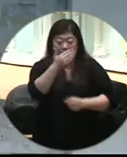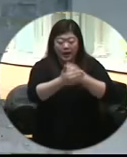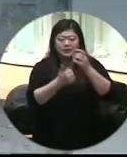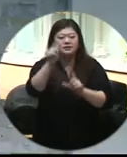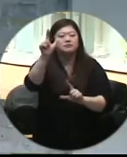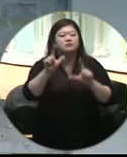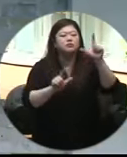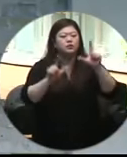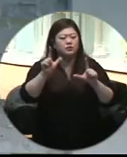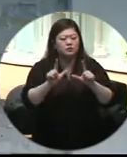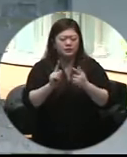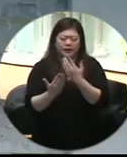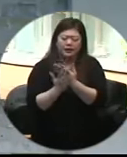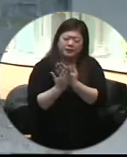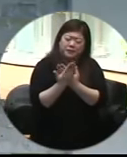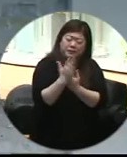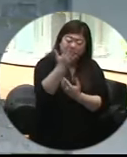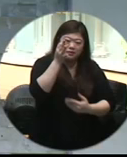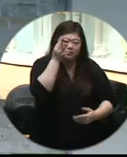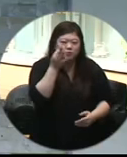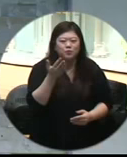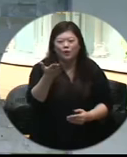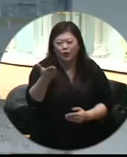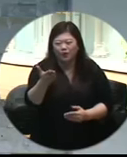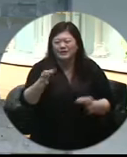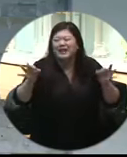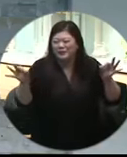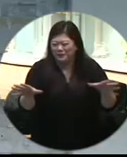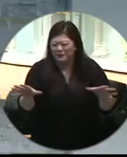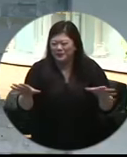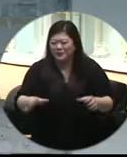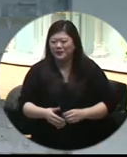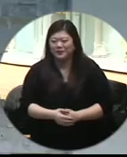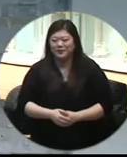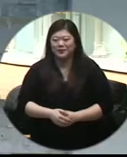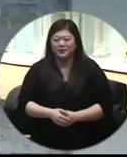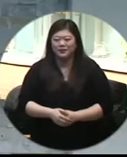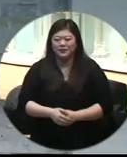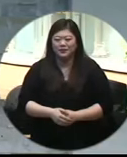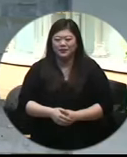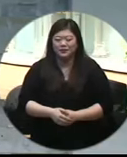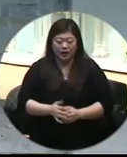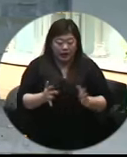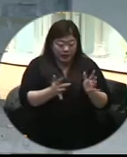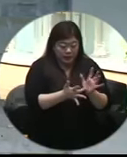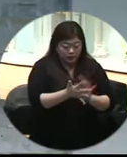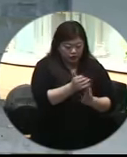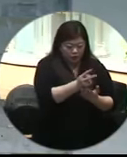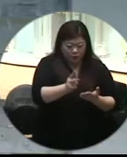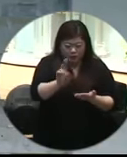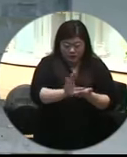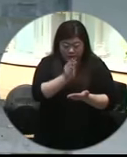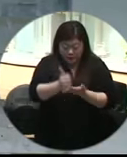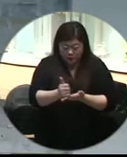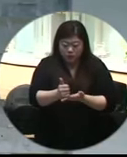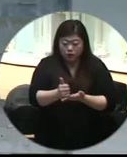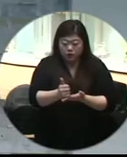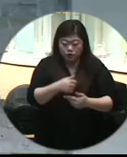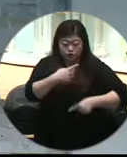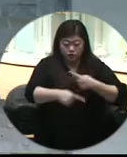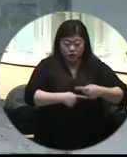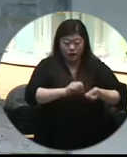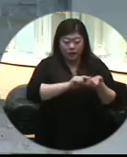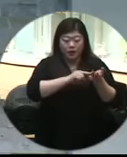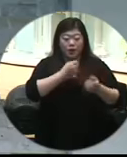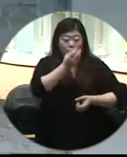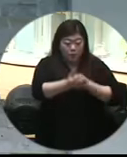드러나서 제자들에게 보여준 거예요. 예수님이 누군지 이제 고백을 했기 때문에 내가 누군가를